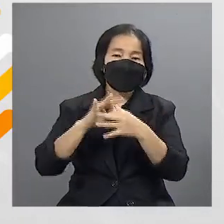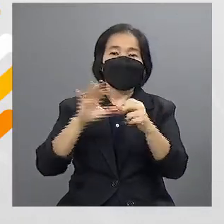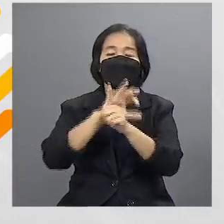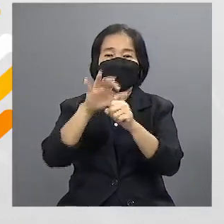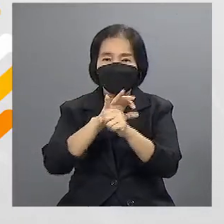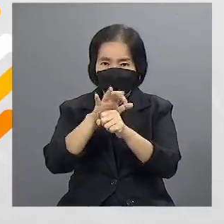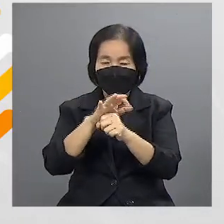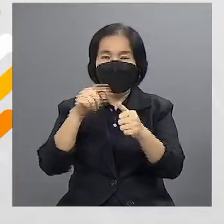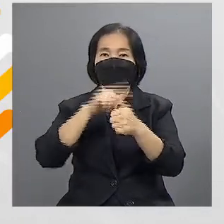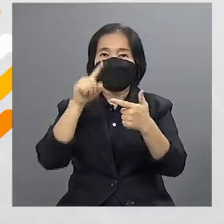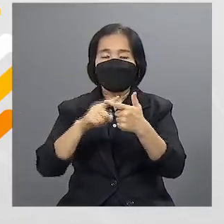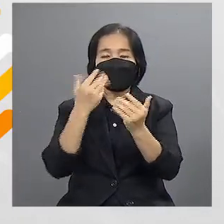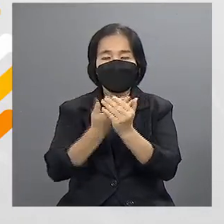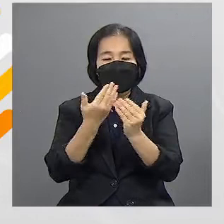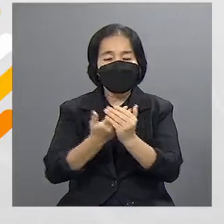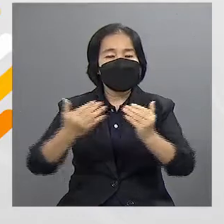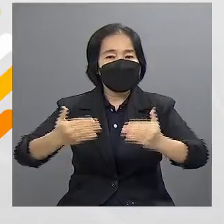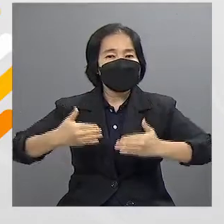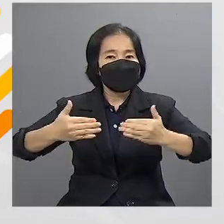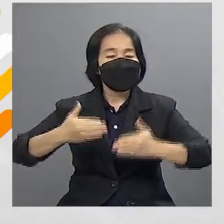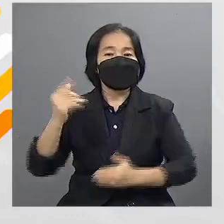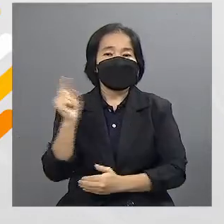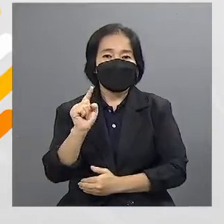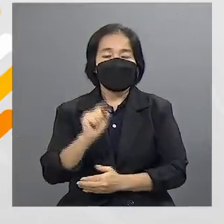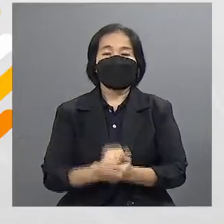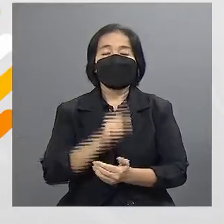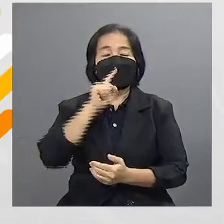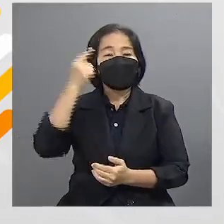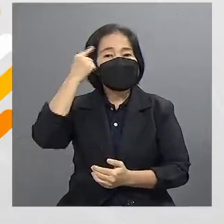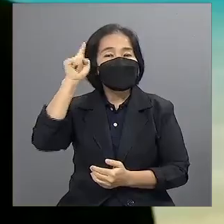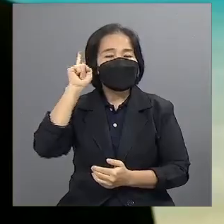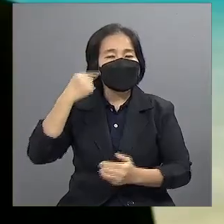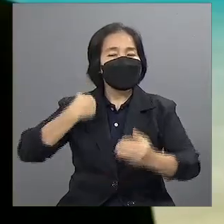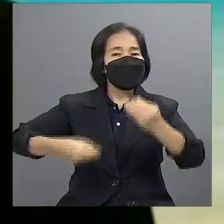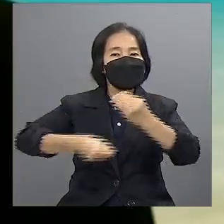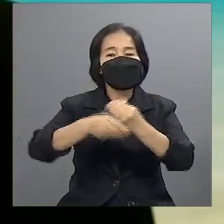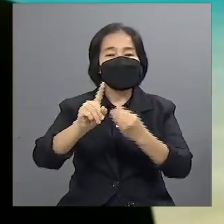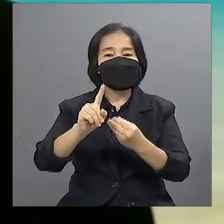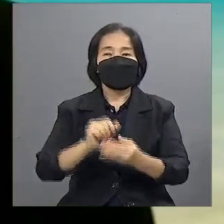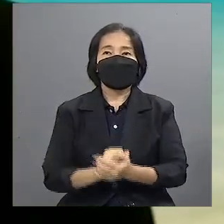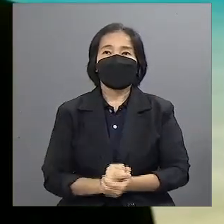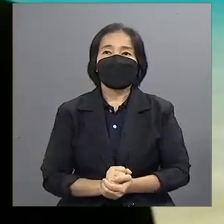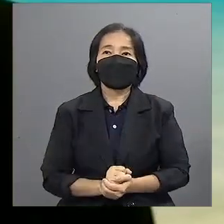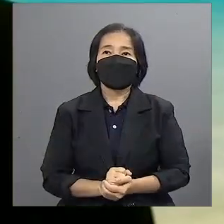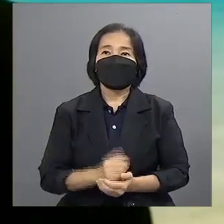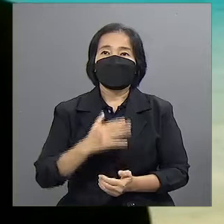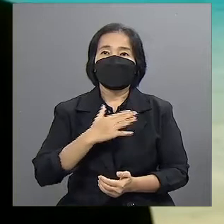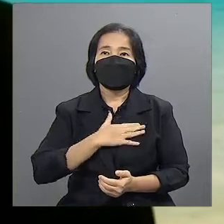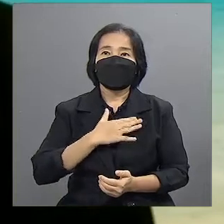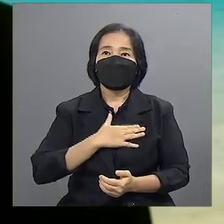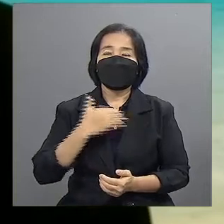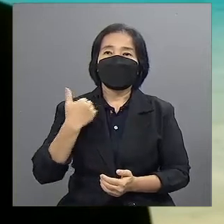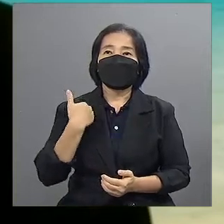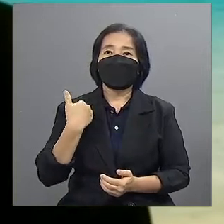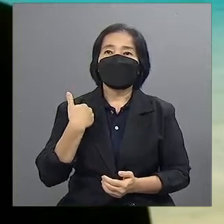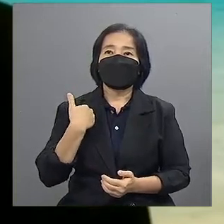ินเศรจกิต่ๆทจะเข้าไปหนใท้องถน พี่ailing aprender ว่ามัต้องเติีอะไรเติยมเติร trabajoผมว่ตั้แต่ Locked blessingsจนถึงร